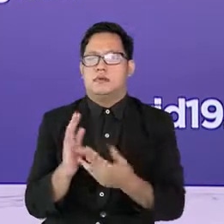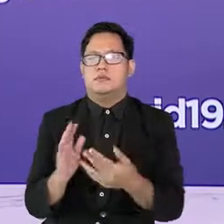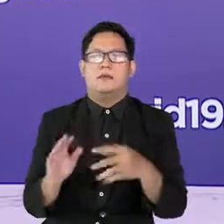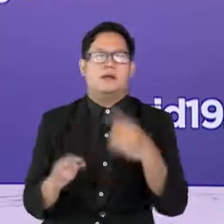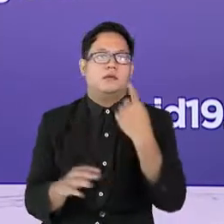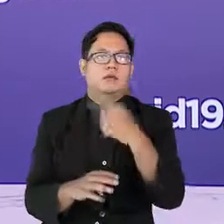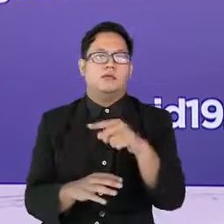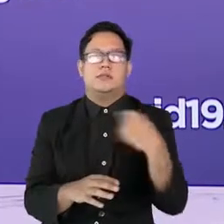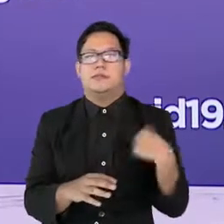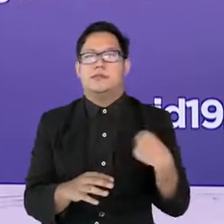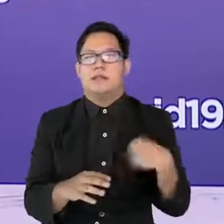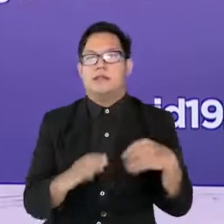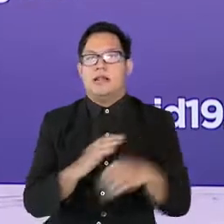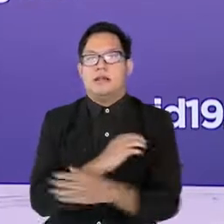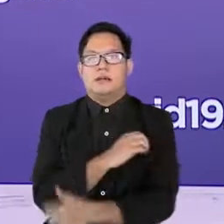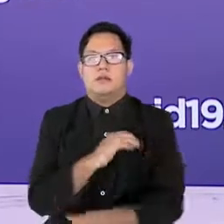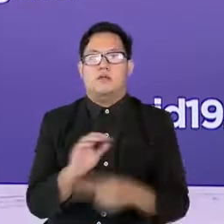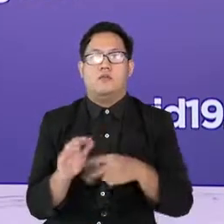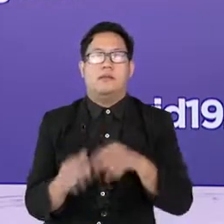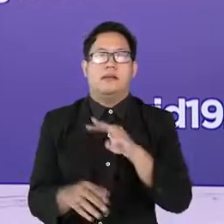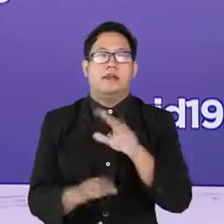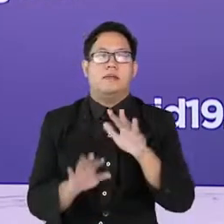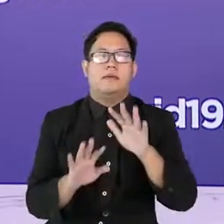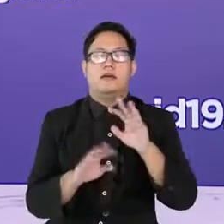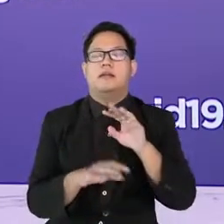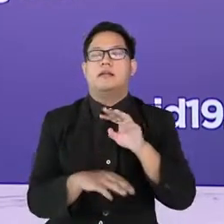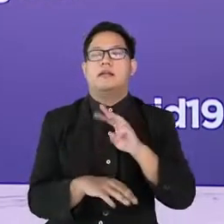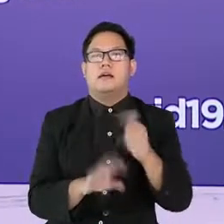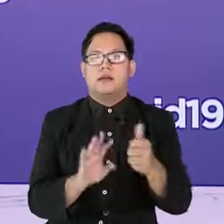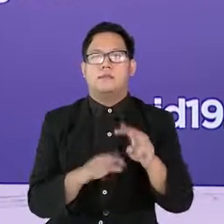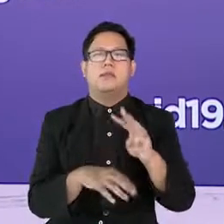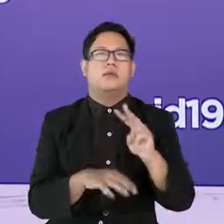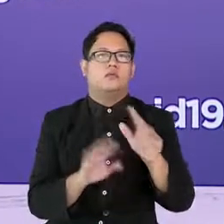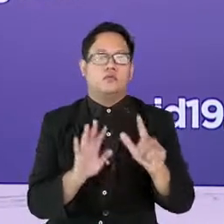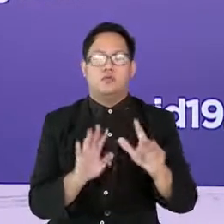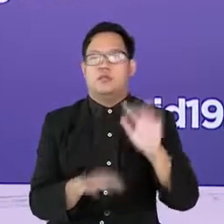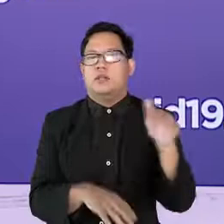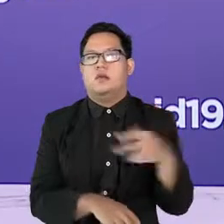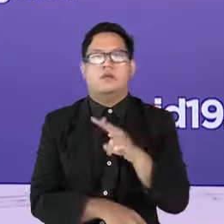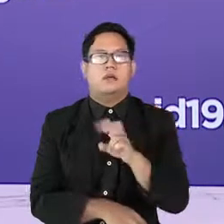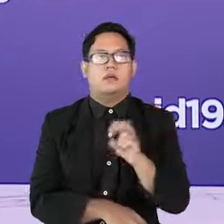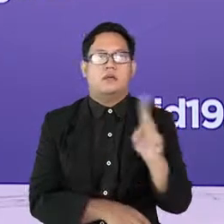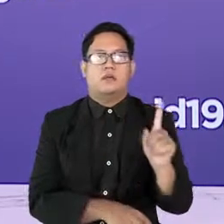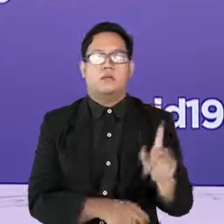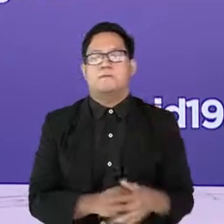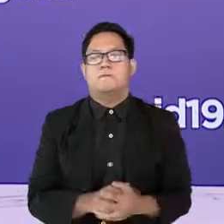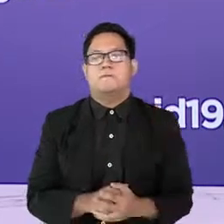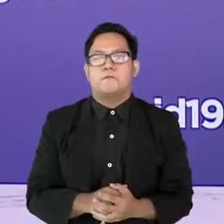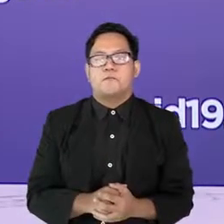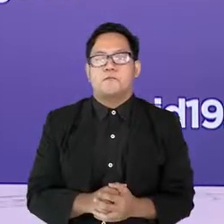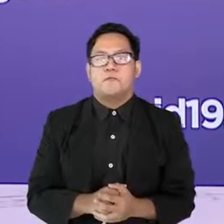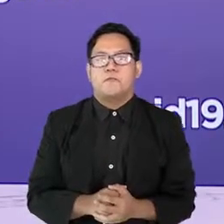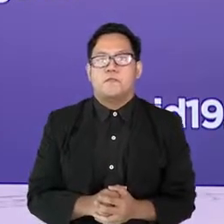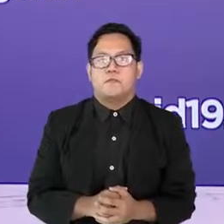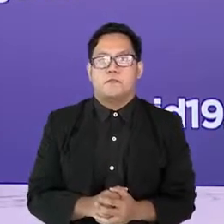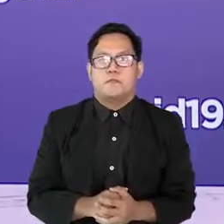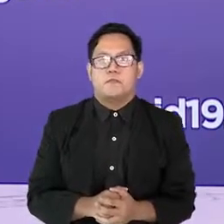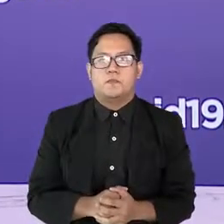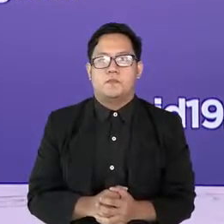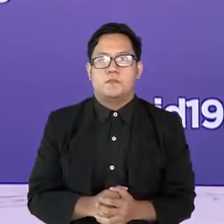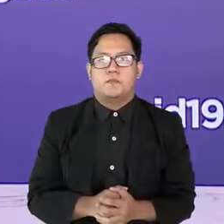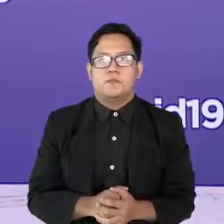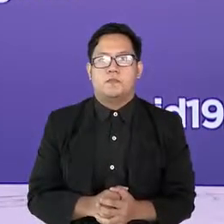Negeri Nomor 35 36 dan 37 tahun 2021 kemudian secara